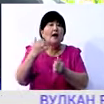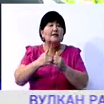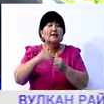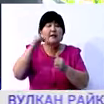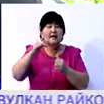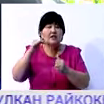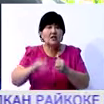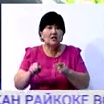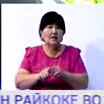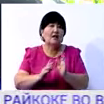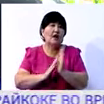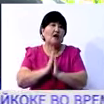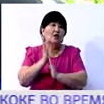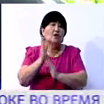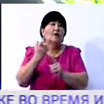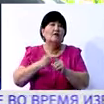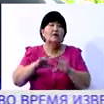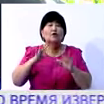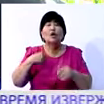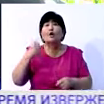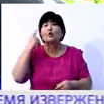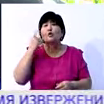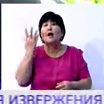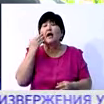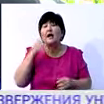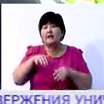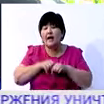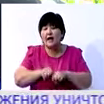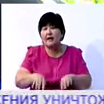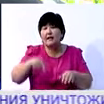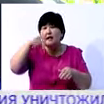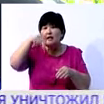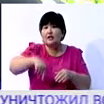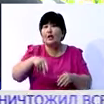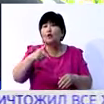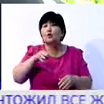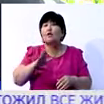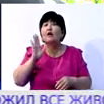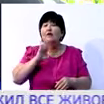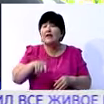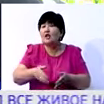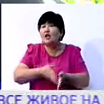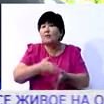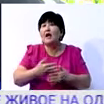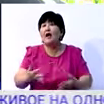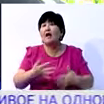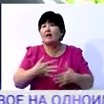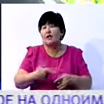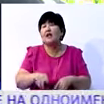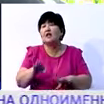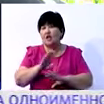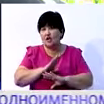нижней части, наоборот, растут. В этом случае, я думаю, когда корневая система достигнет грунтовых вод, им не хватает кислорода, и они